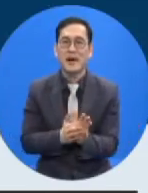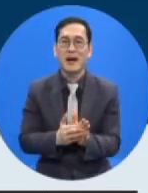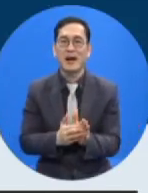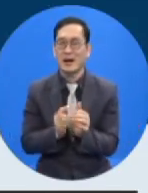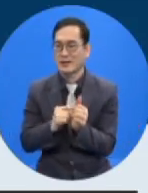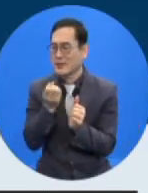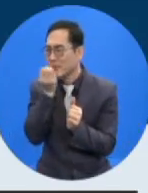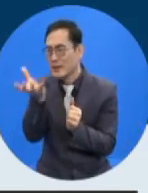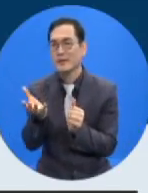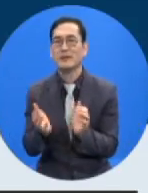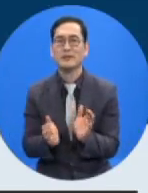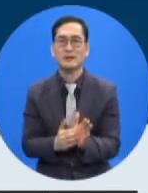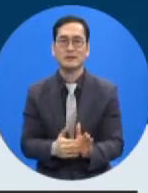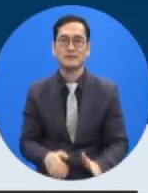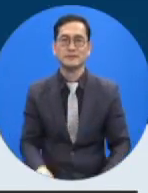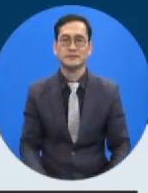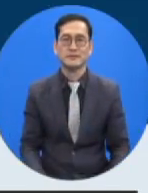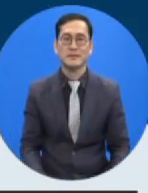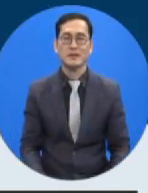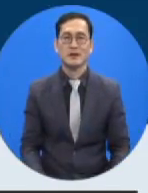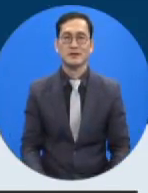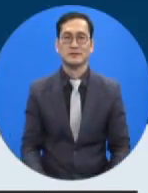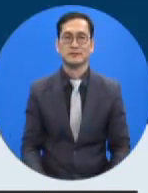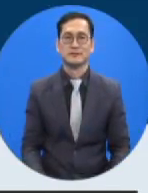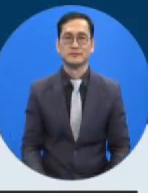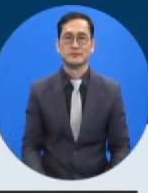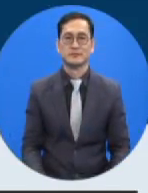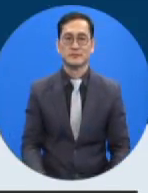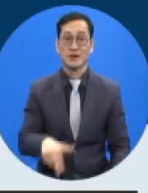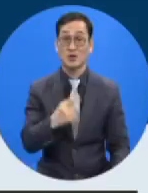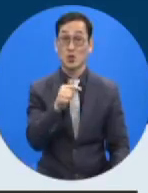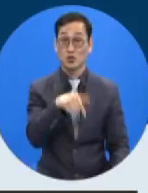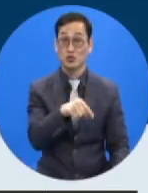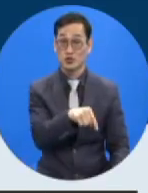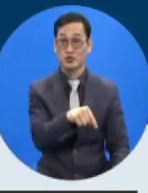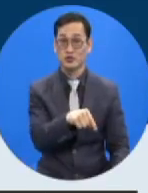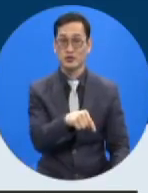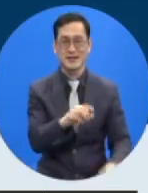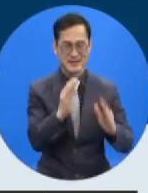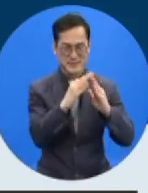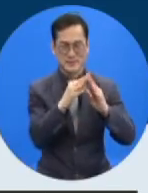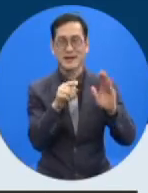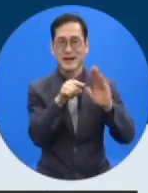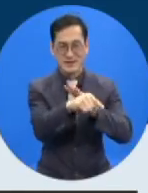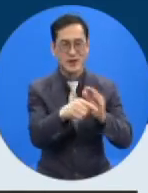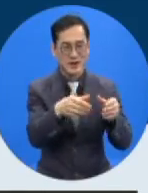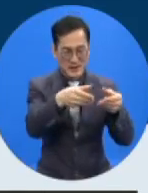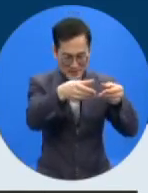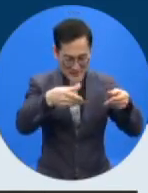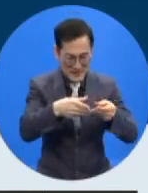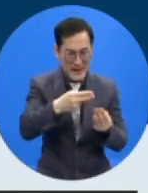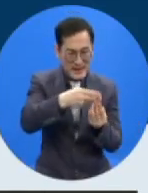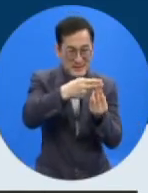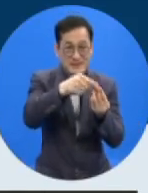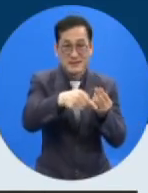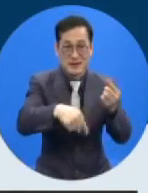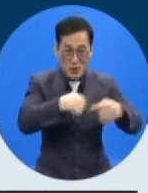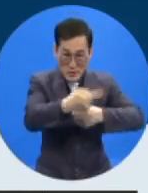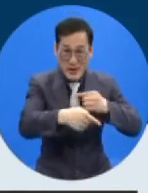하드디스크 교체하면서 조국 전 장관 만나서 같이 설렁탕 먹었다라고 알려진